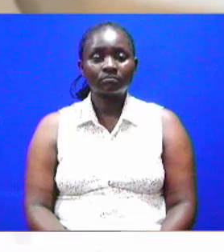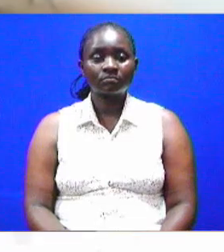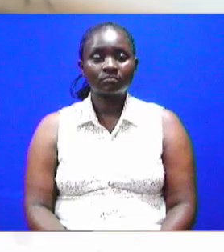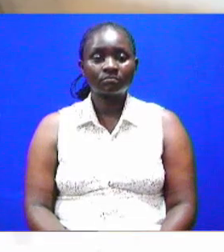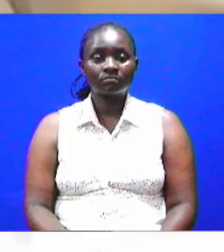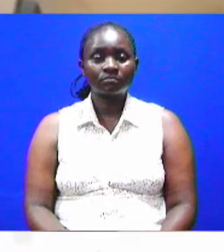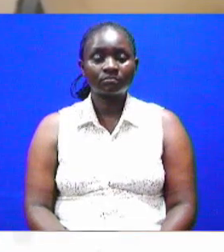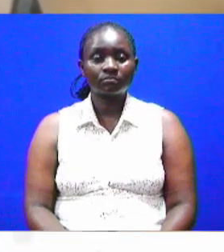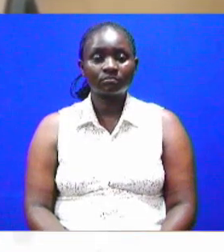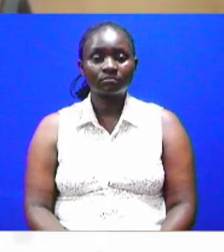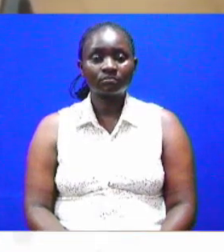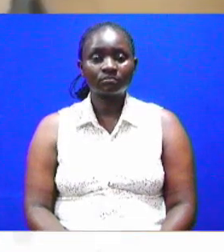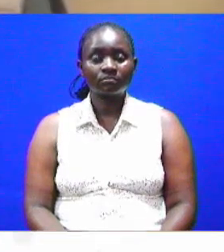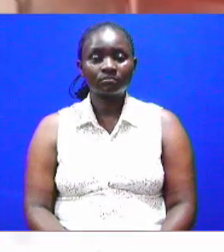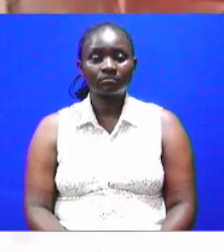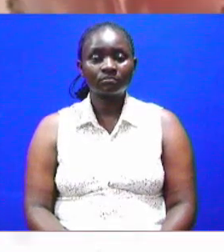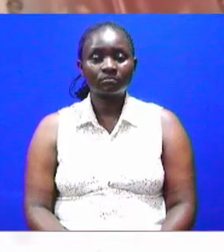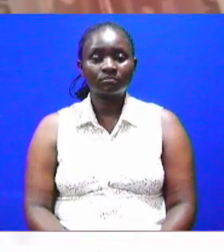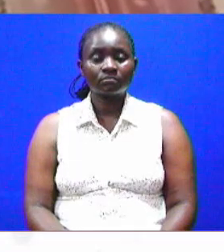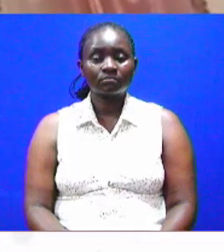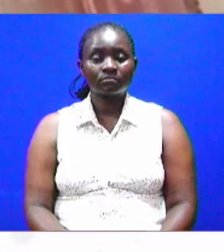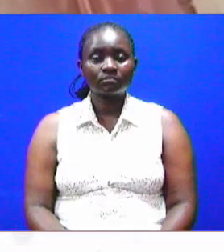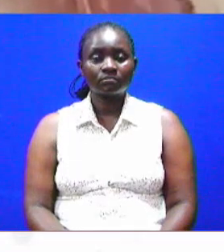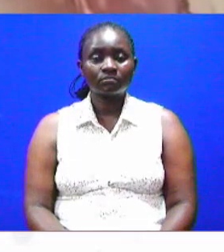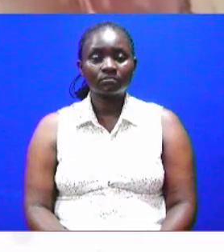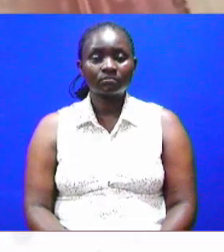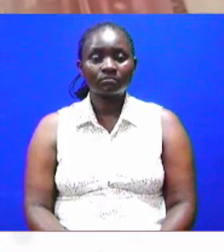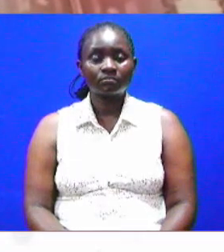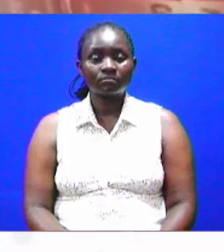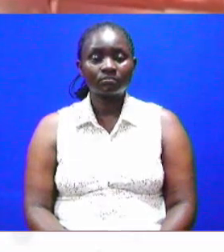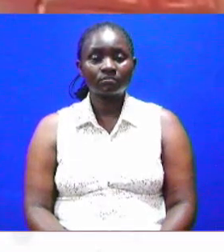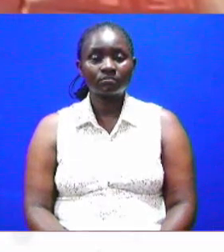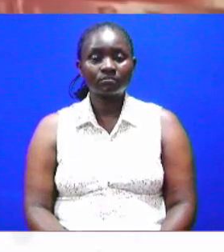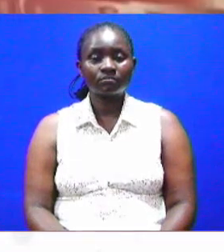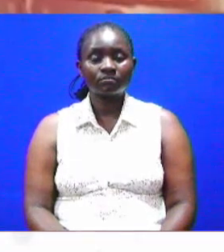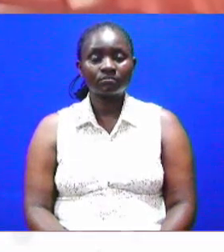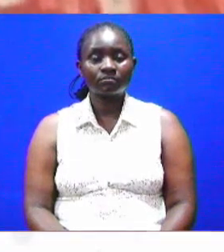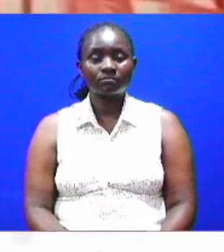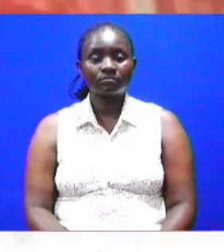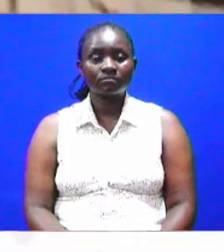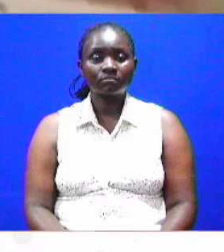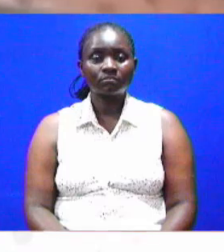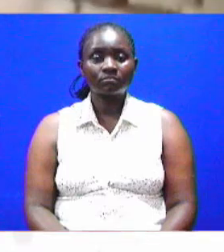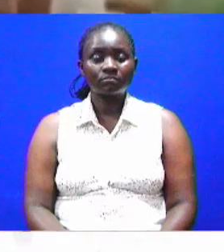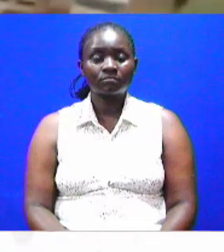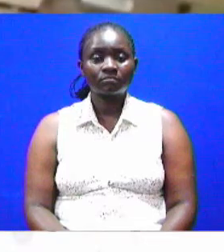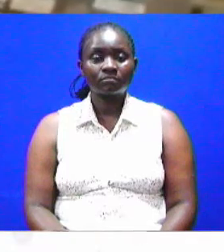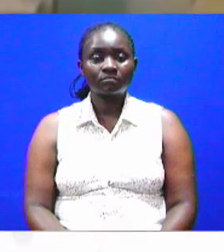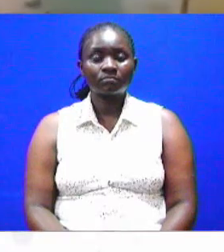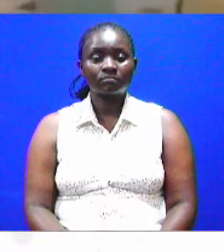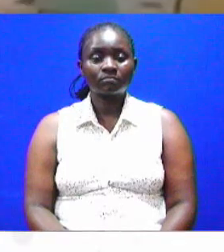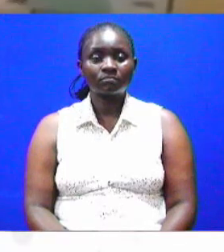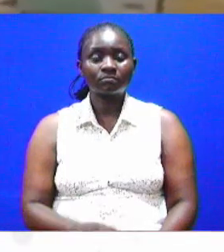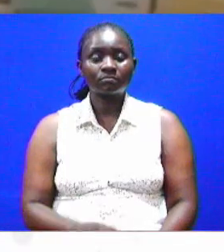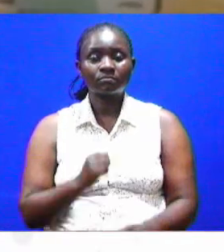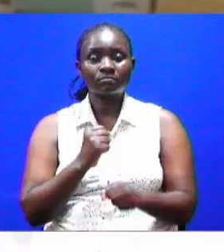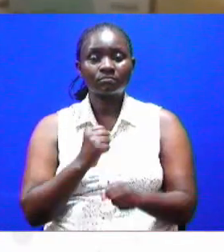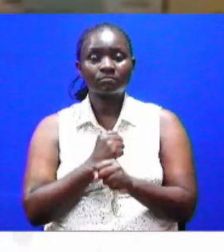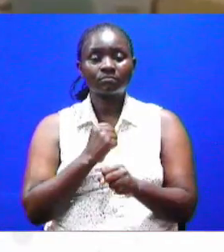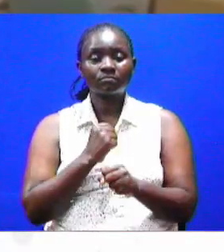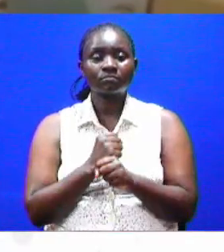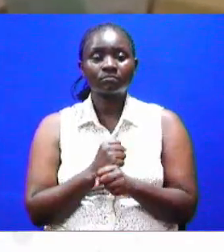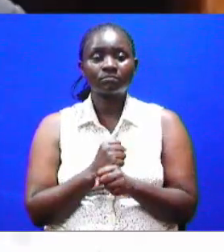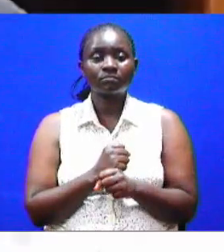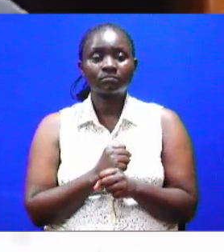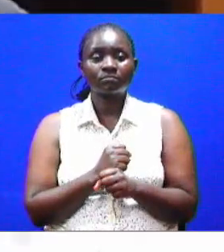ko yanyora ko mo isme go ito mai ko mutume o ko le mere me yere me ya se ke tu no